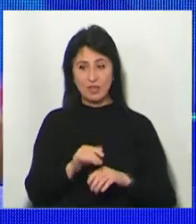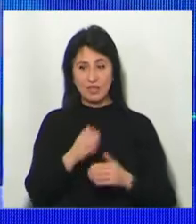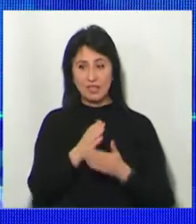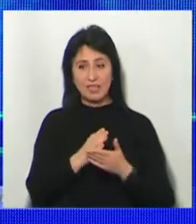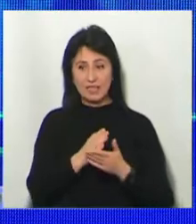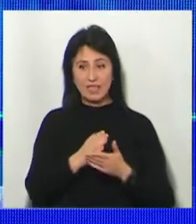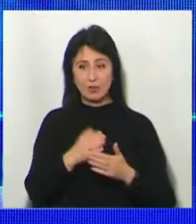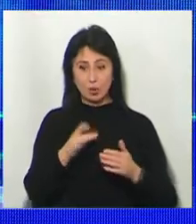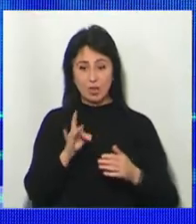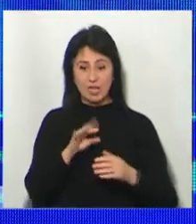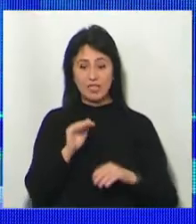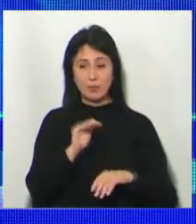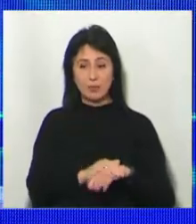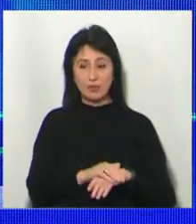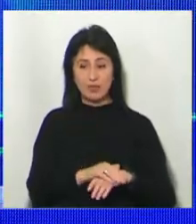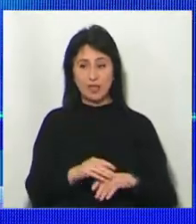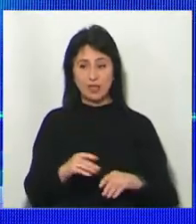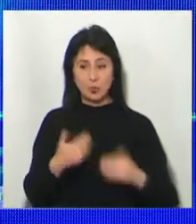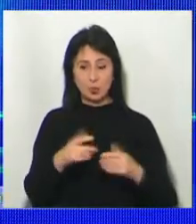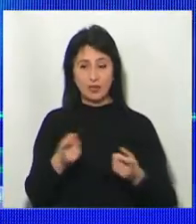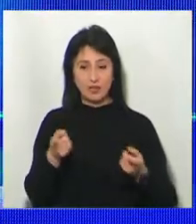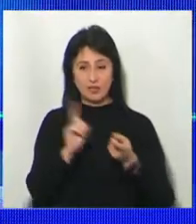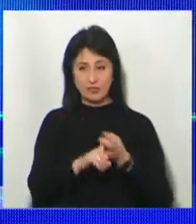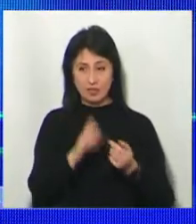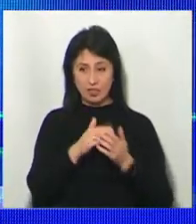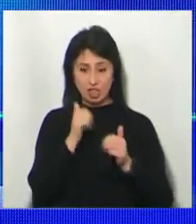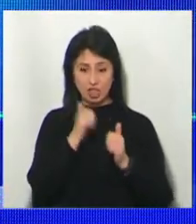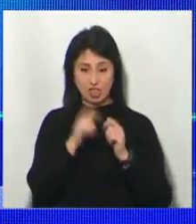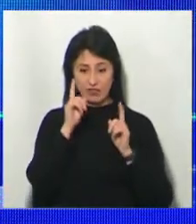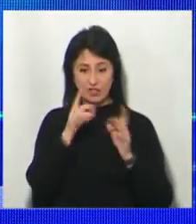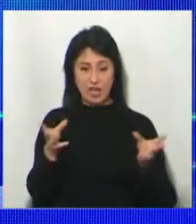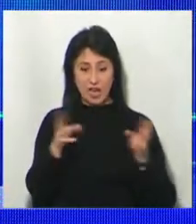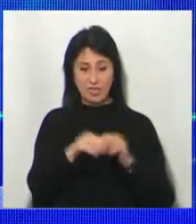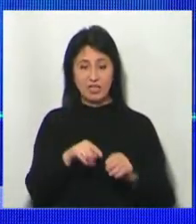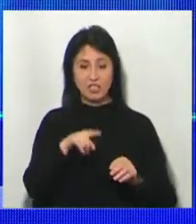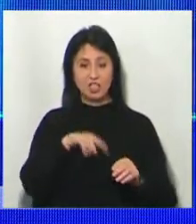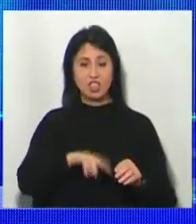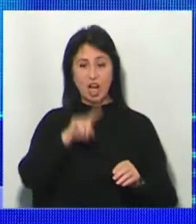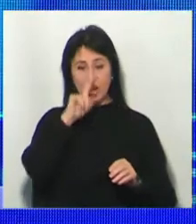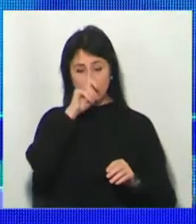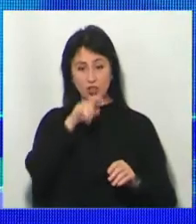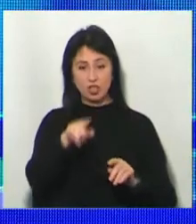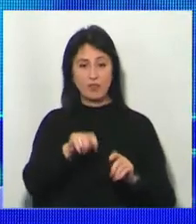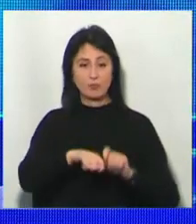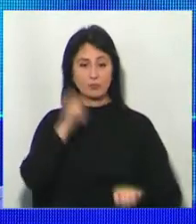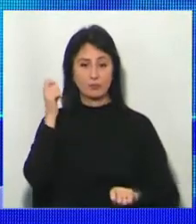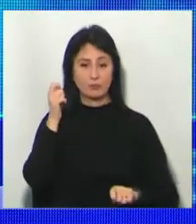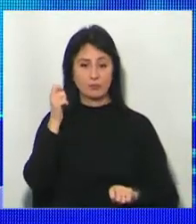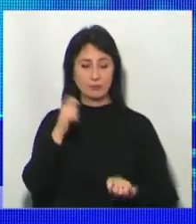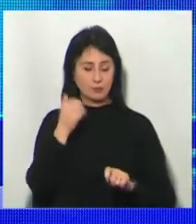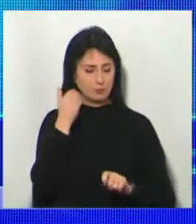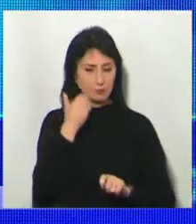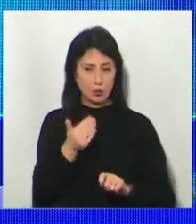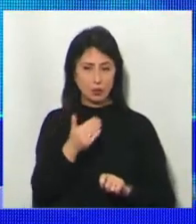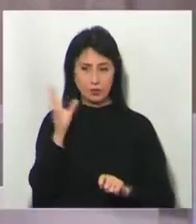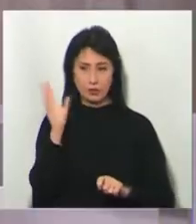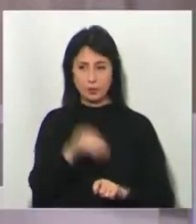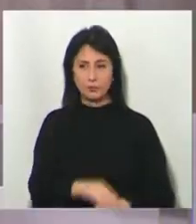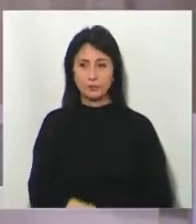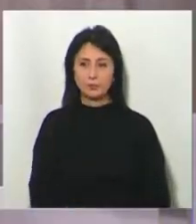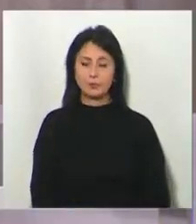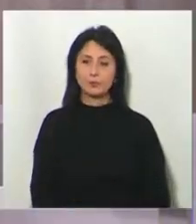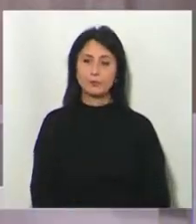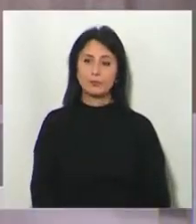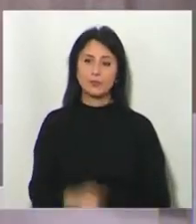წილი. Თუმცა ეს რისკის ფაქტორები როთა ერთად არის და ძალიან ხშირად ვიცით რომ ერთად არსებობენ, რისკი კორონარული სინდრომისა